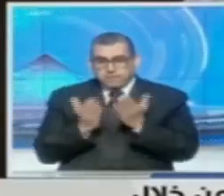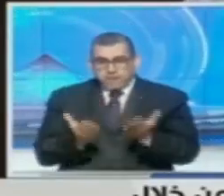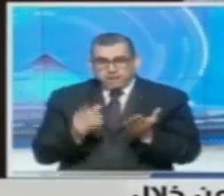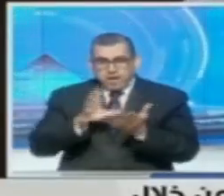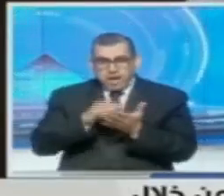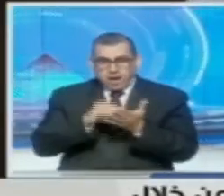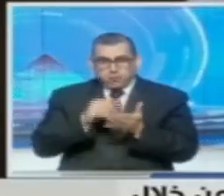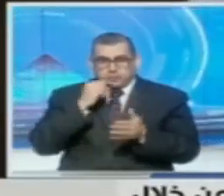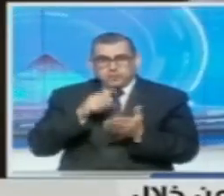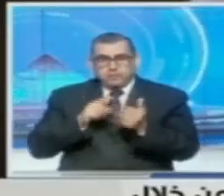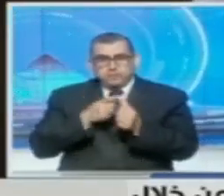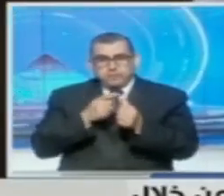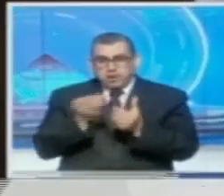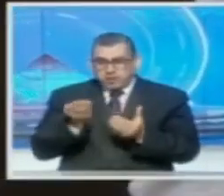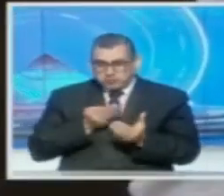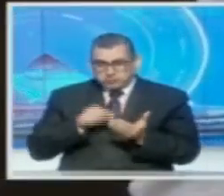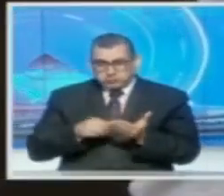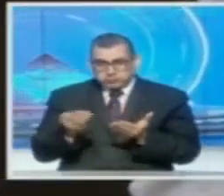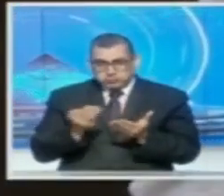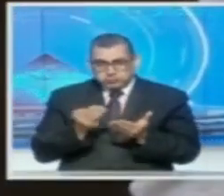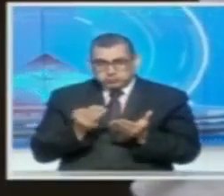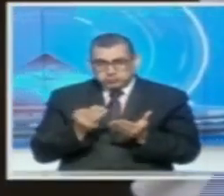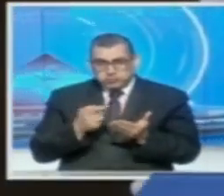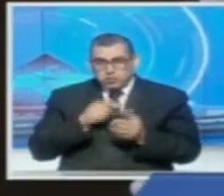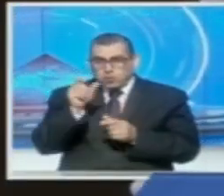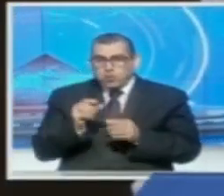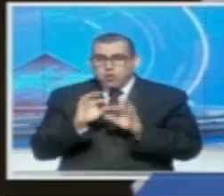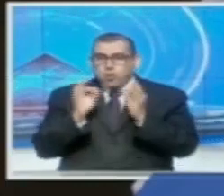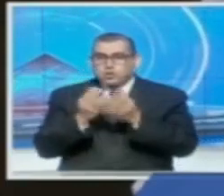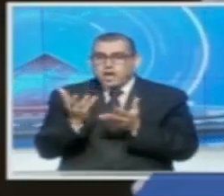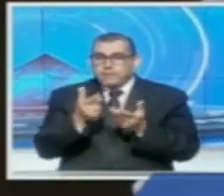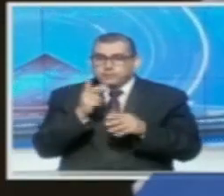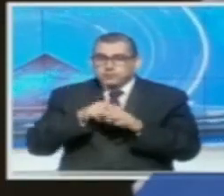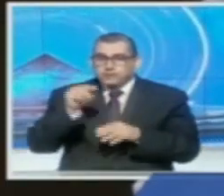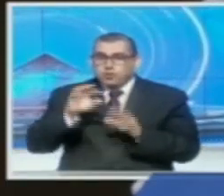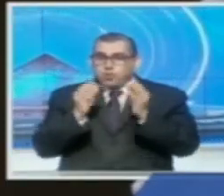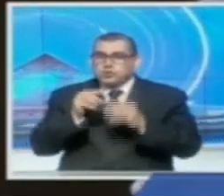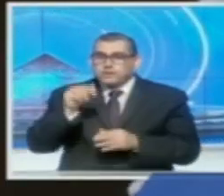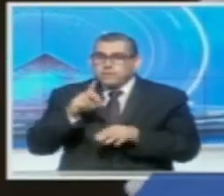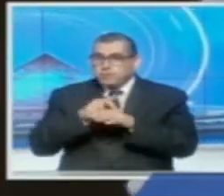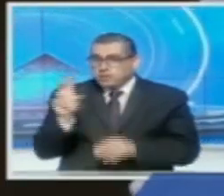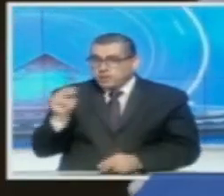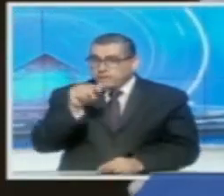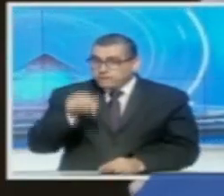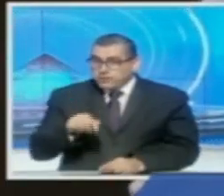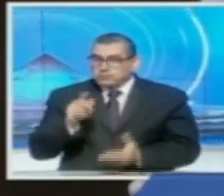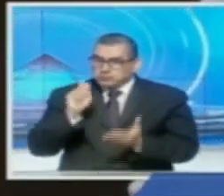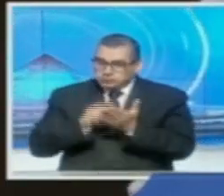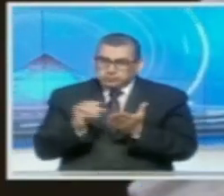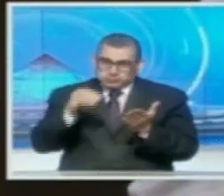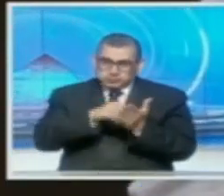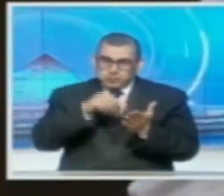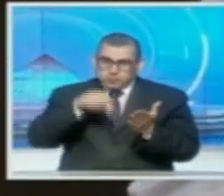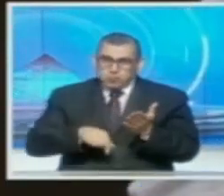برقم البطاقة، بناخد منه أفراد الأسرة، لو في حد تاني معاه في الأسرة برضو مريض بنسجله برضو معنا هنا